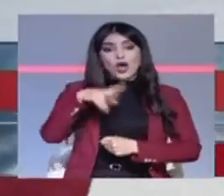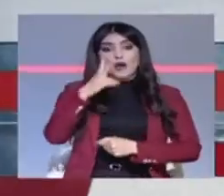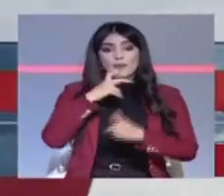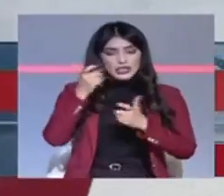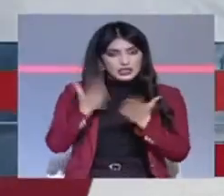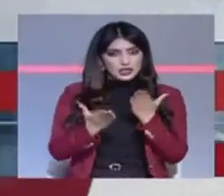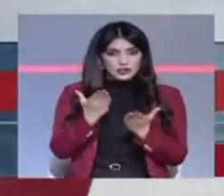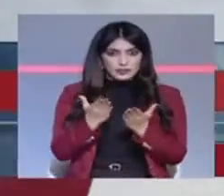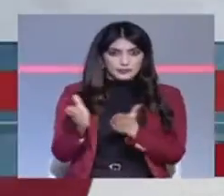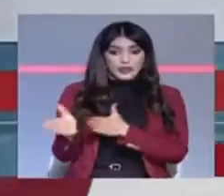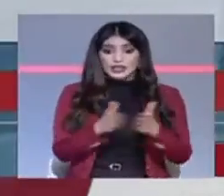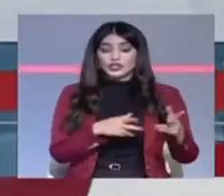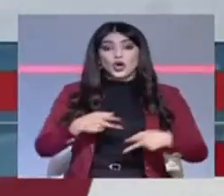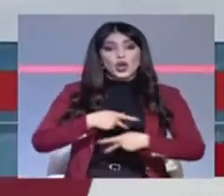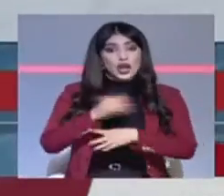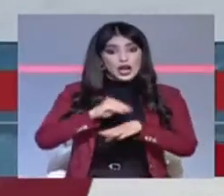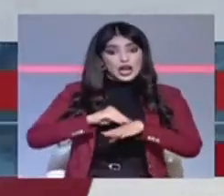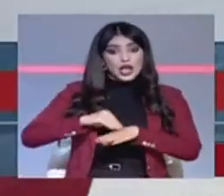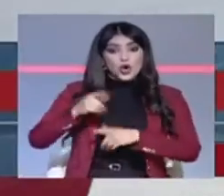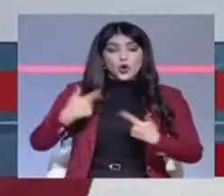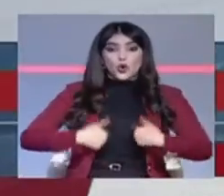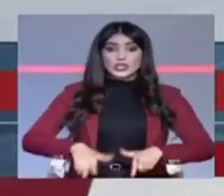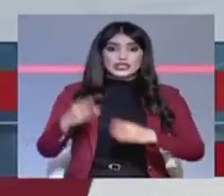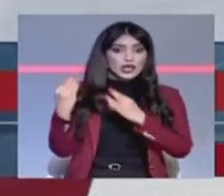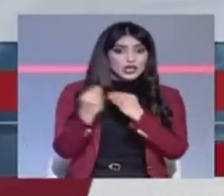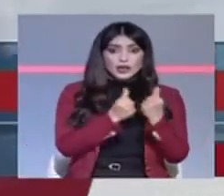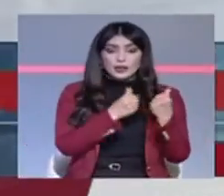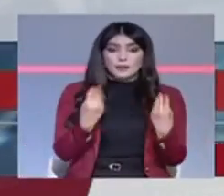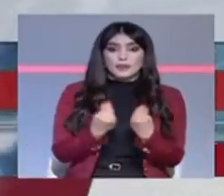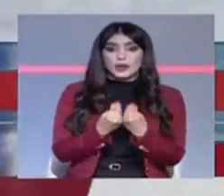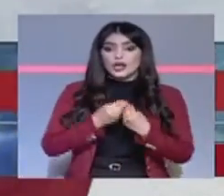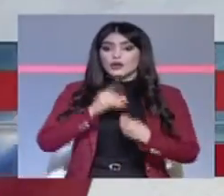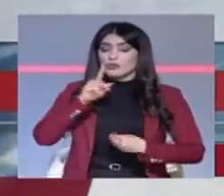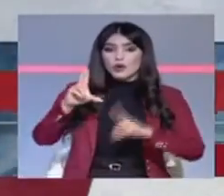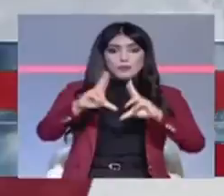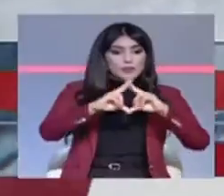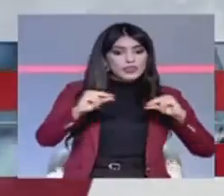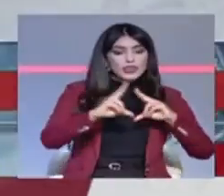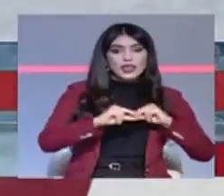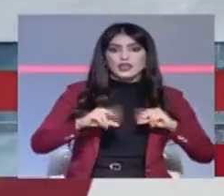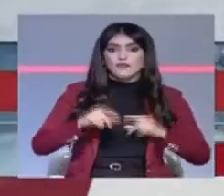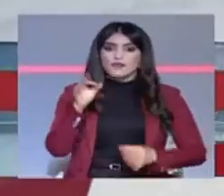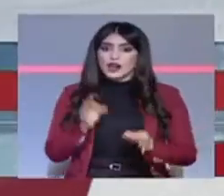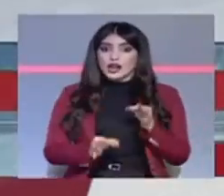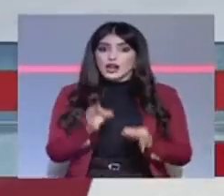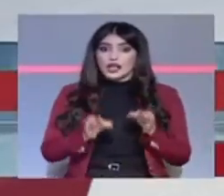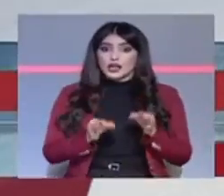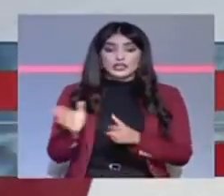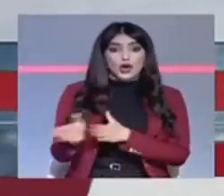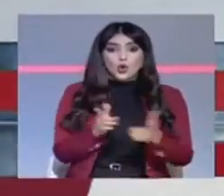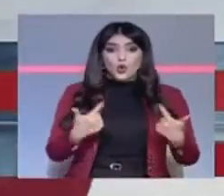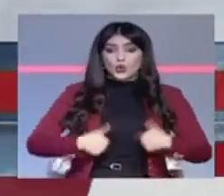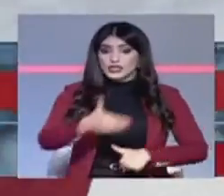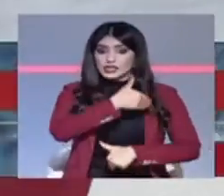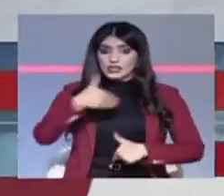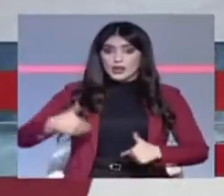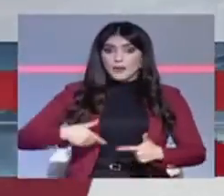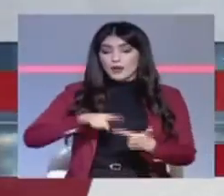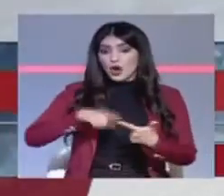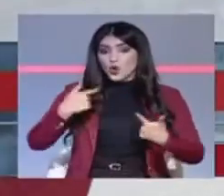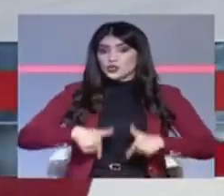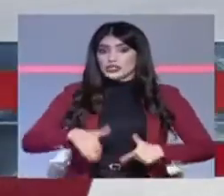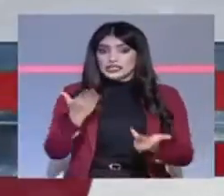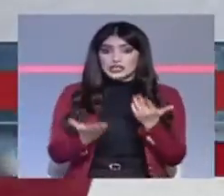الاذن وزير البيئه والشؤون المحليه بالتعاون تعقيم المحاكم الاذن لوزير الداخليه ووزير العدل